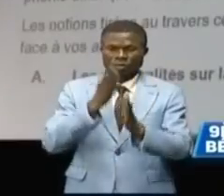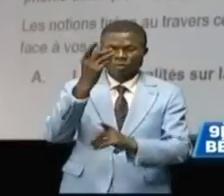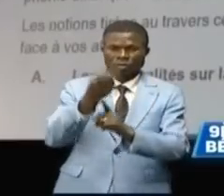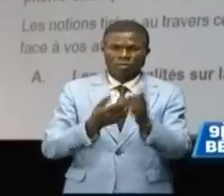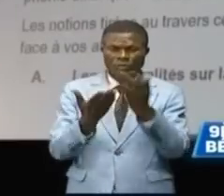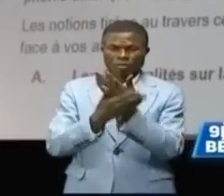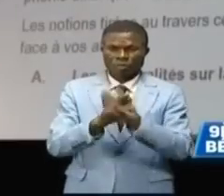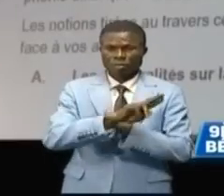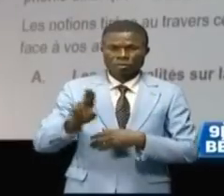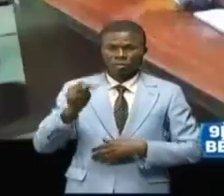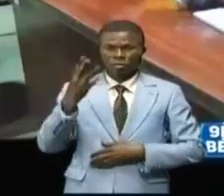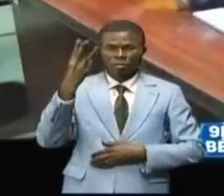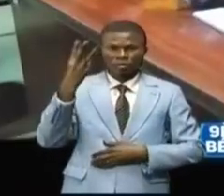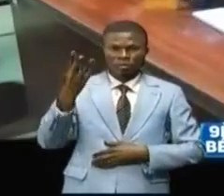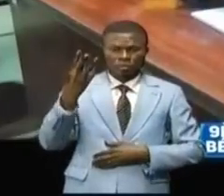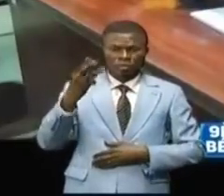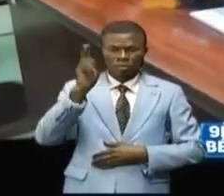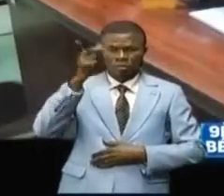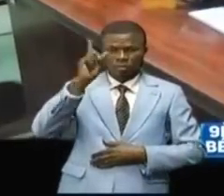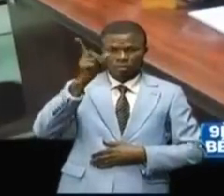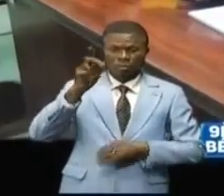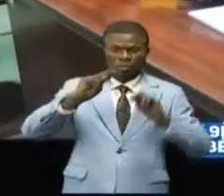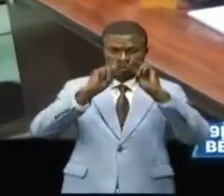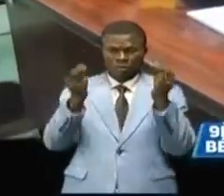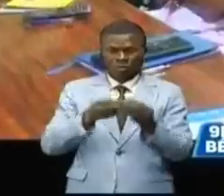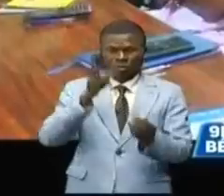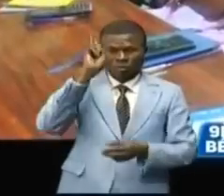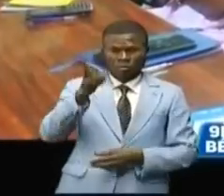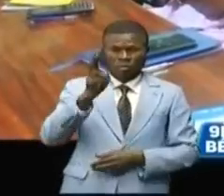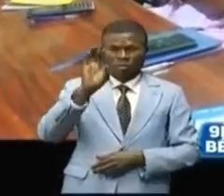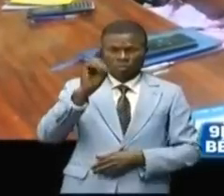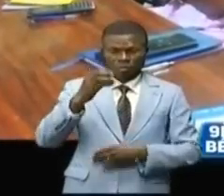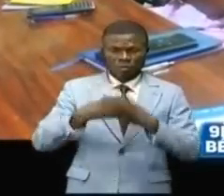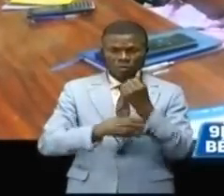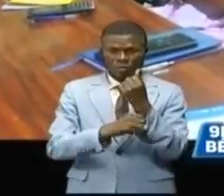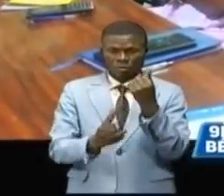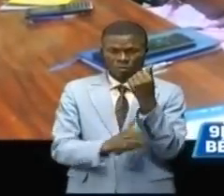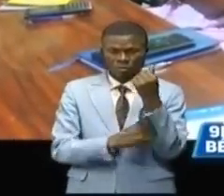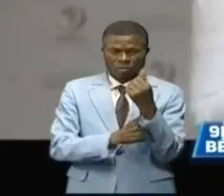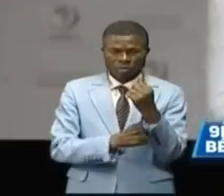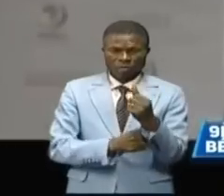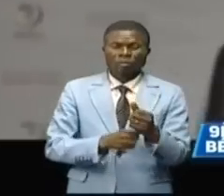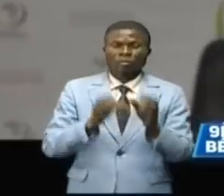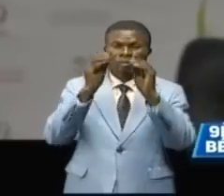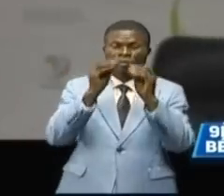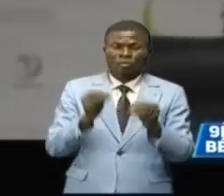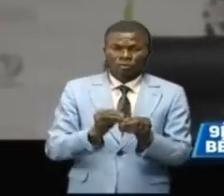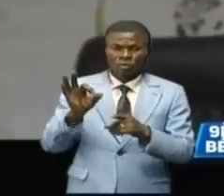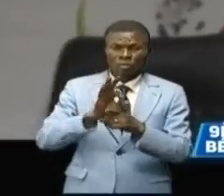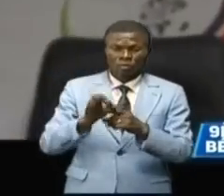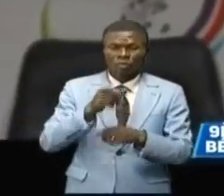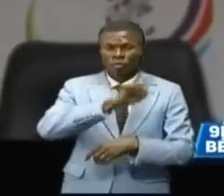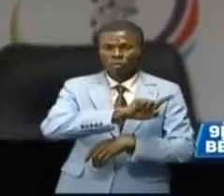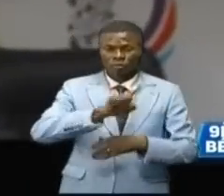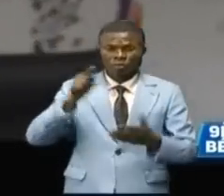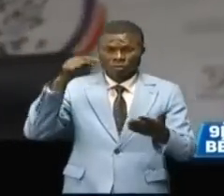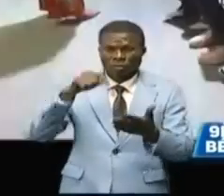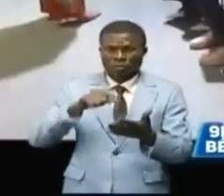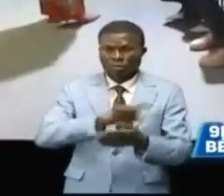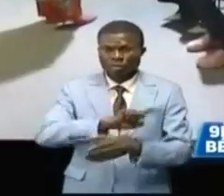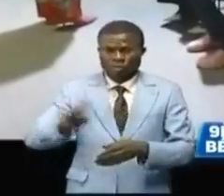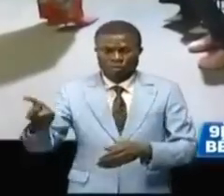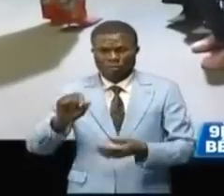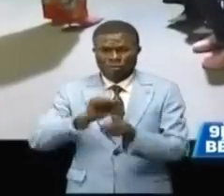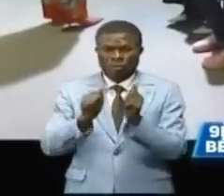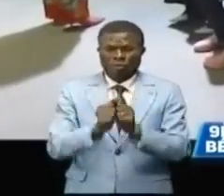juillet 2023, le premier groupe de 250 bénévoles sur un total de 1000 retenus a débuté la formation sur les 6